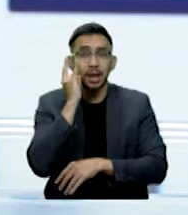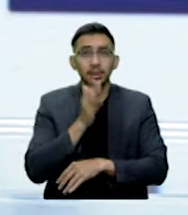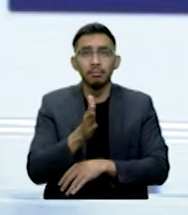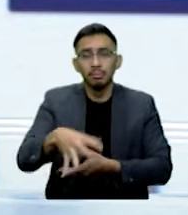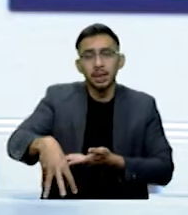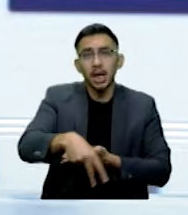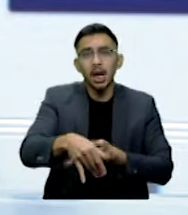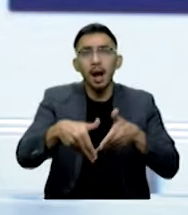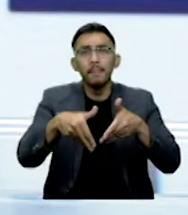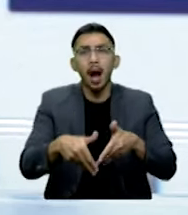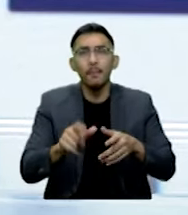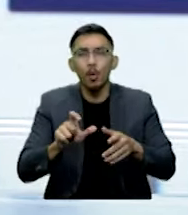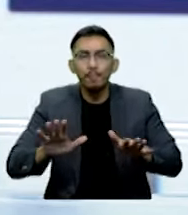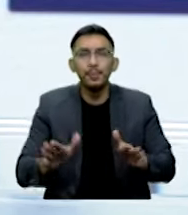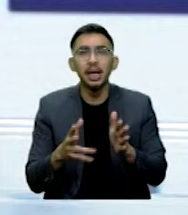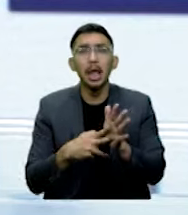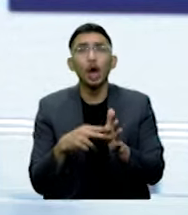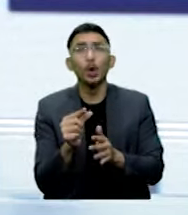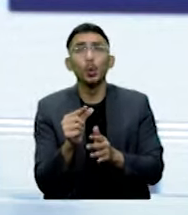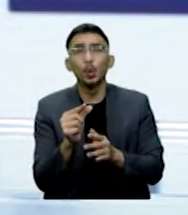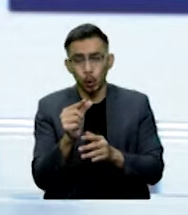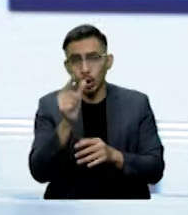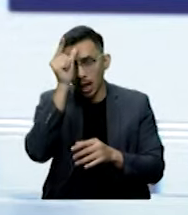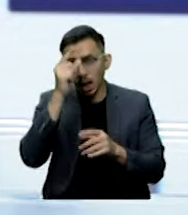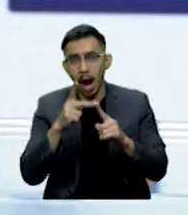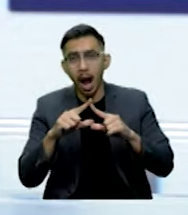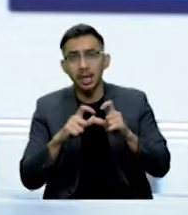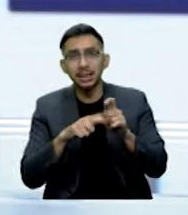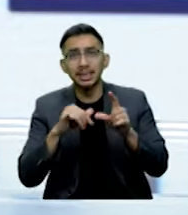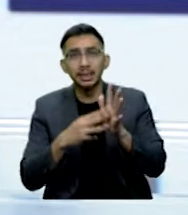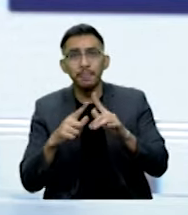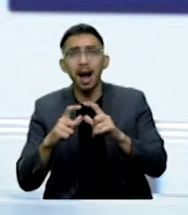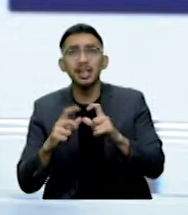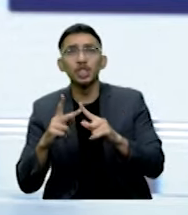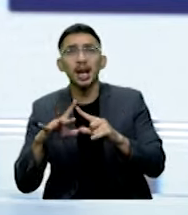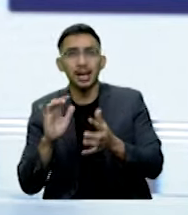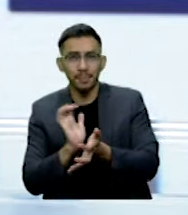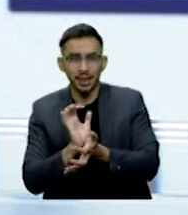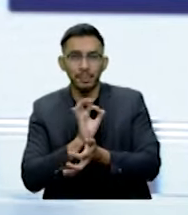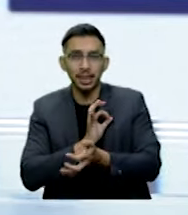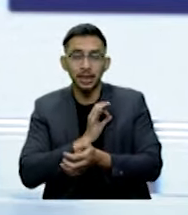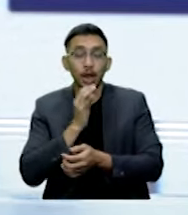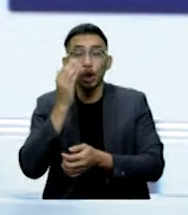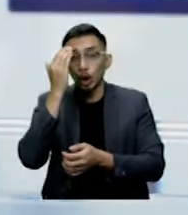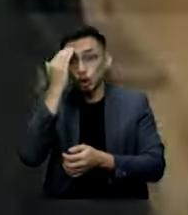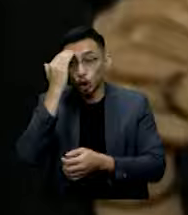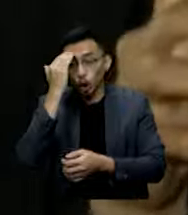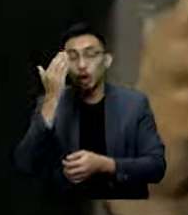makam pendiri Nahdlatul Ulama, Kiai Haji Hasyim Asy'ari, dan makam mantan Presiden Abdurrahman Wahid atau Gus Dur.